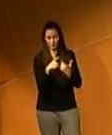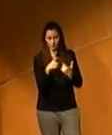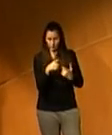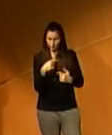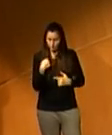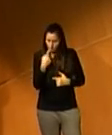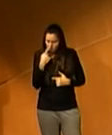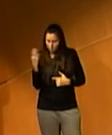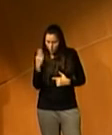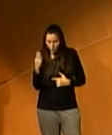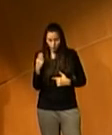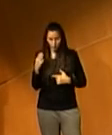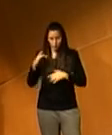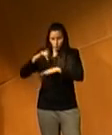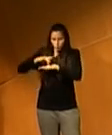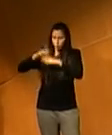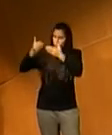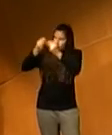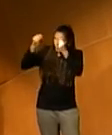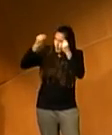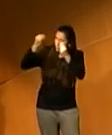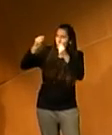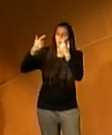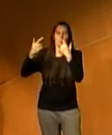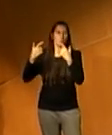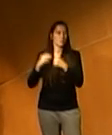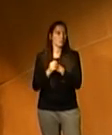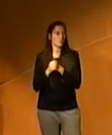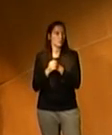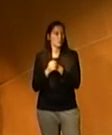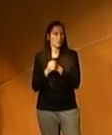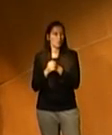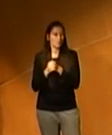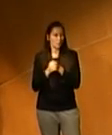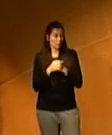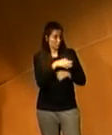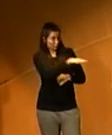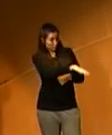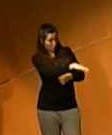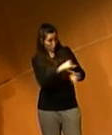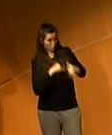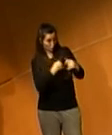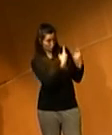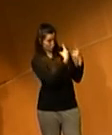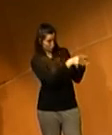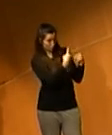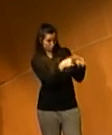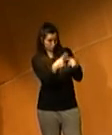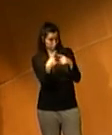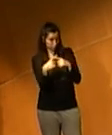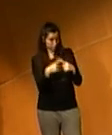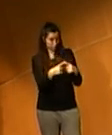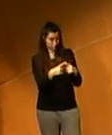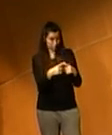d'être étayés, formés à toute cette diversité qu'il faut prendre en charge, mais en